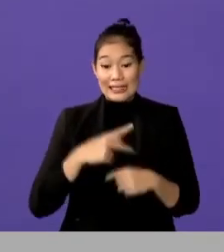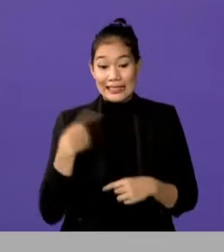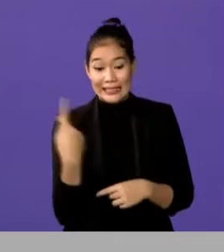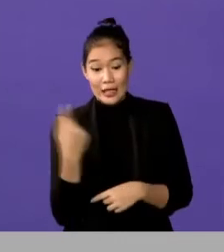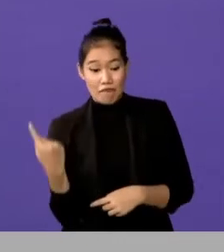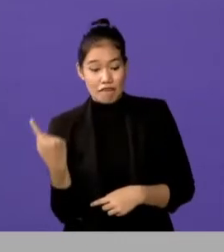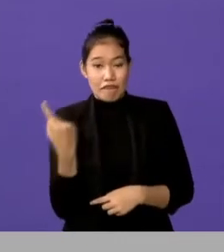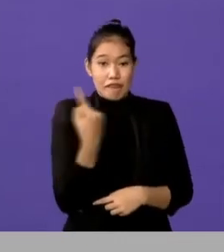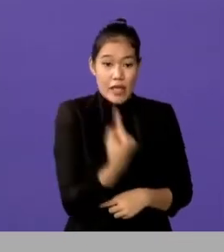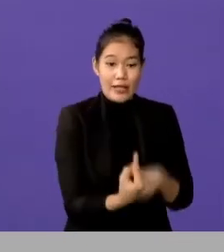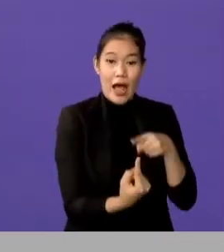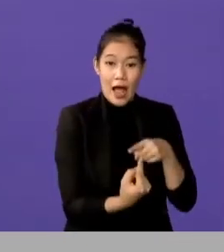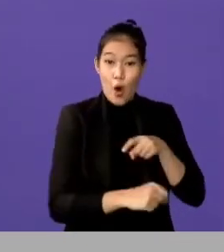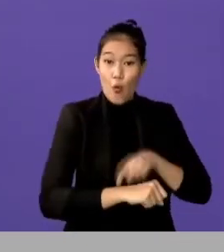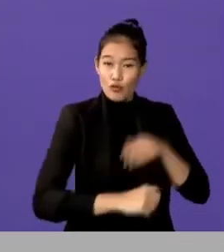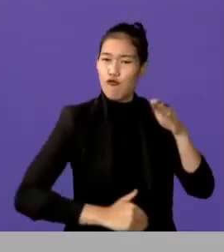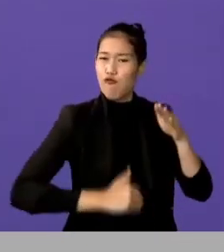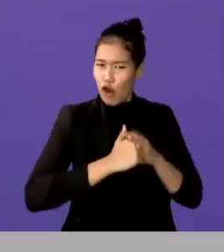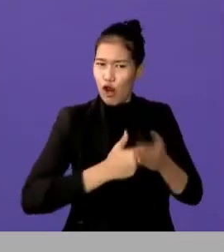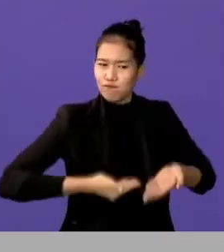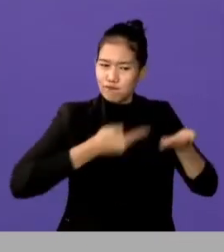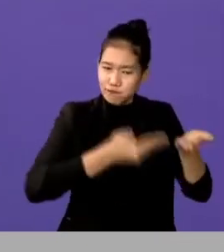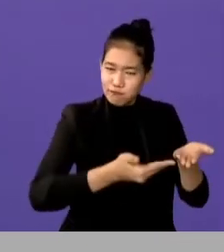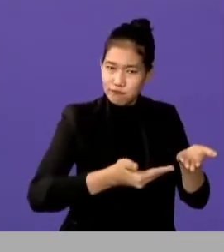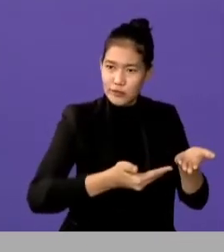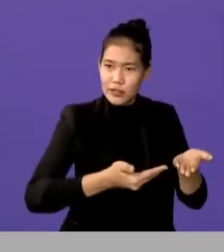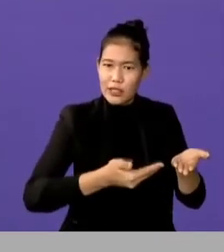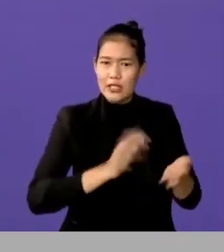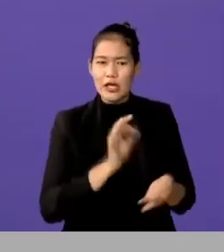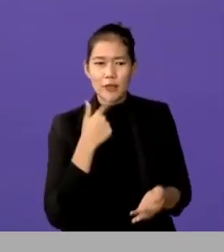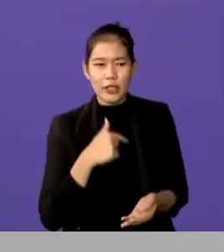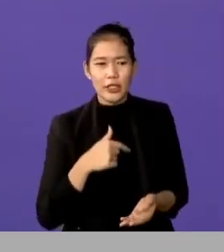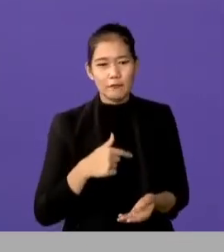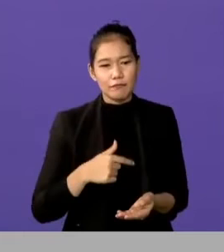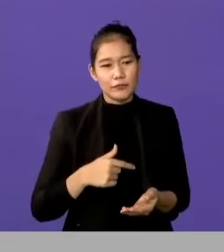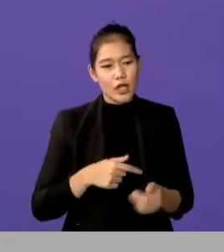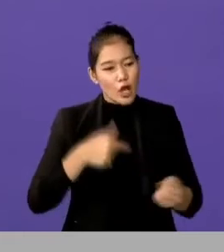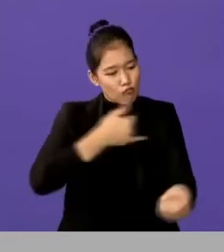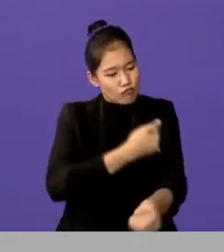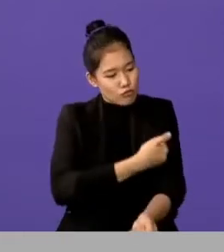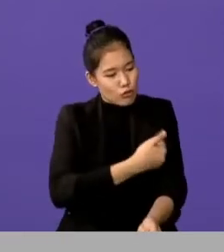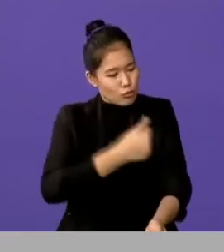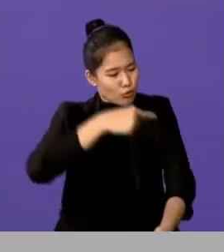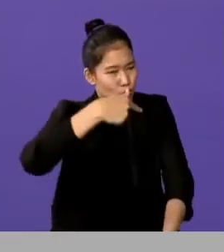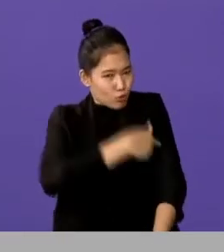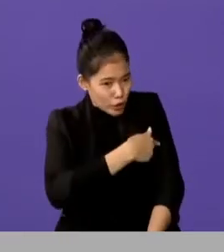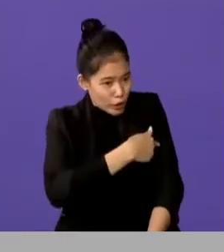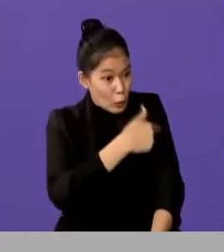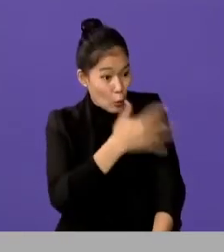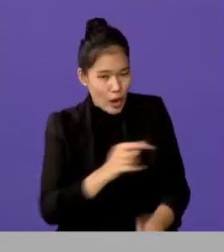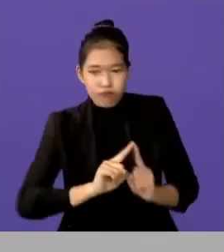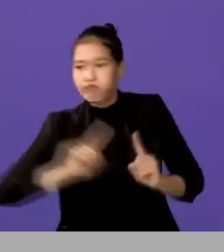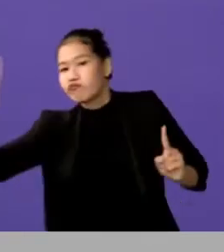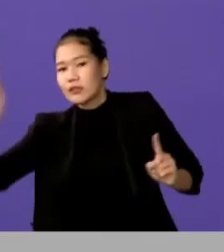keberadaan kita yang bener-bener full buat dia gitu Jangan sampai kita hanya sekedarnya udah selesai nyuntik selesai gitu enggak Tapi